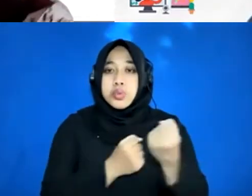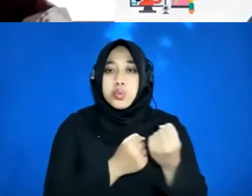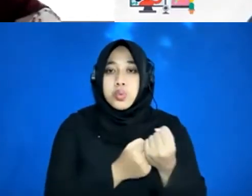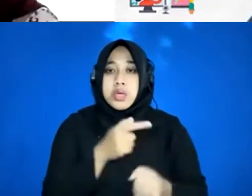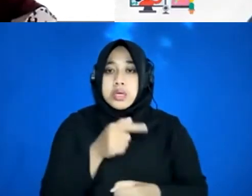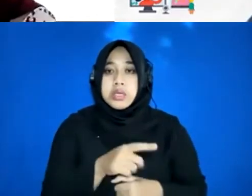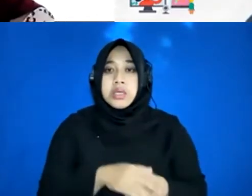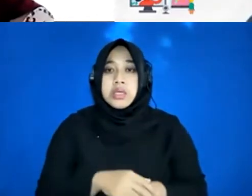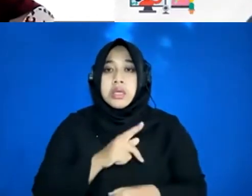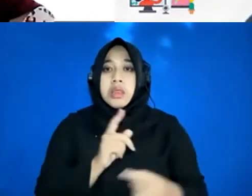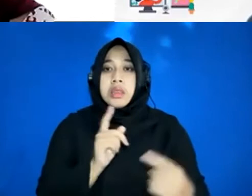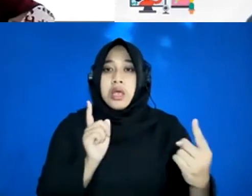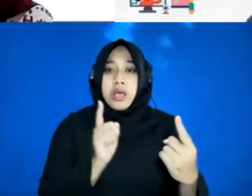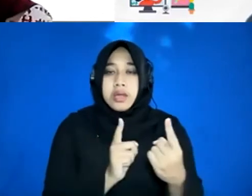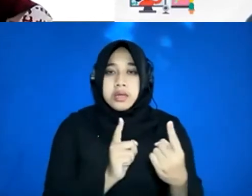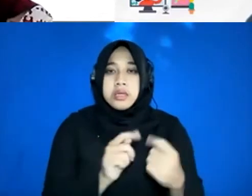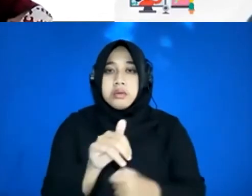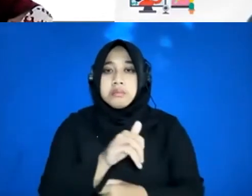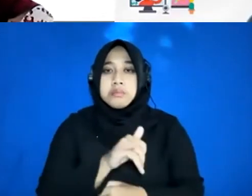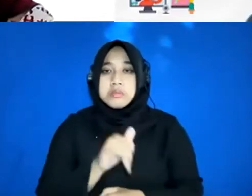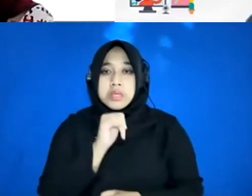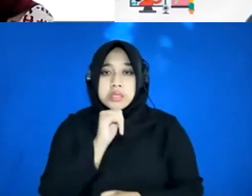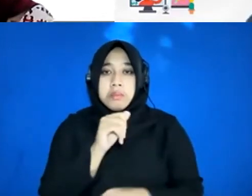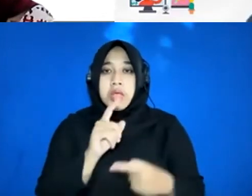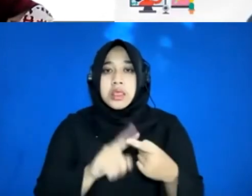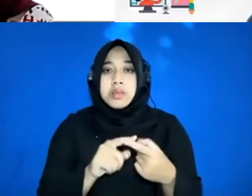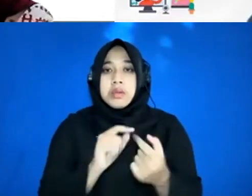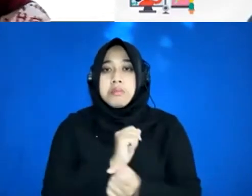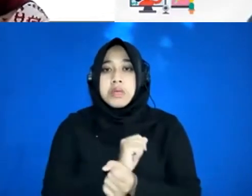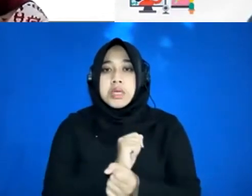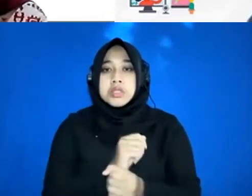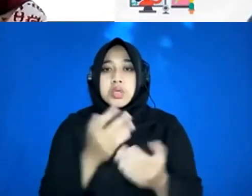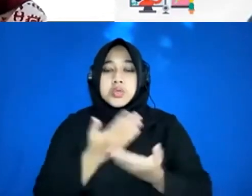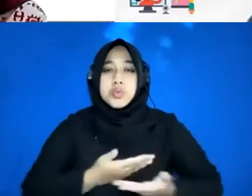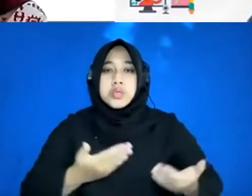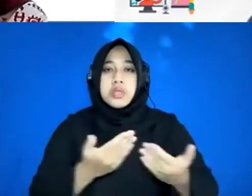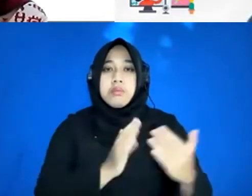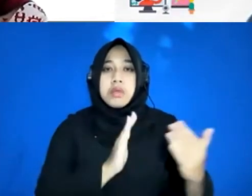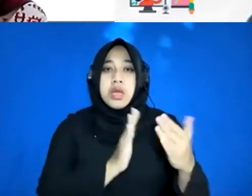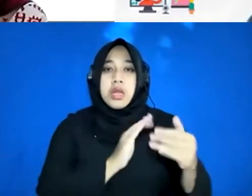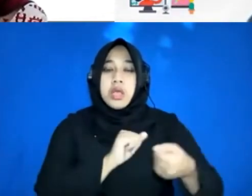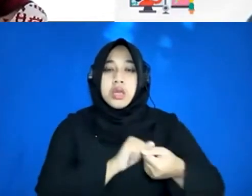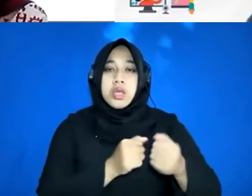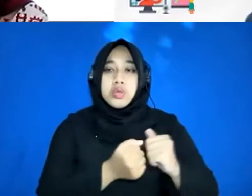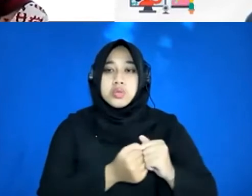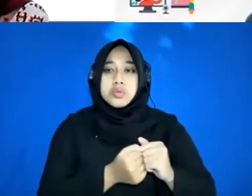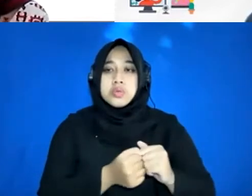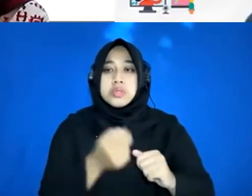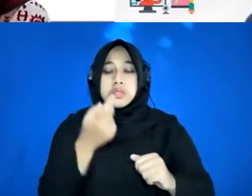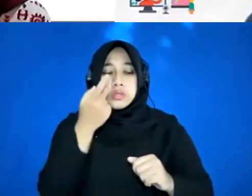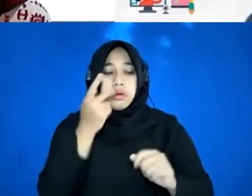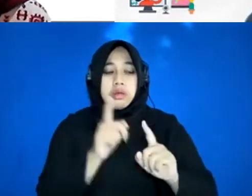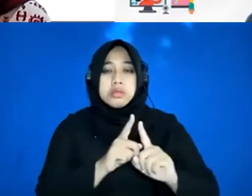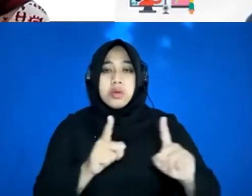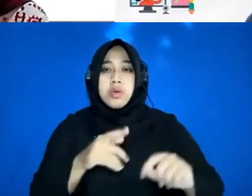suportif itu ketika kita hadir bersama teman-teman pekerja sosial dalam penanganan kasus, walaupun kita jarak jauh, tapi kita